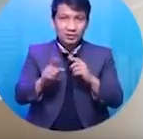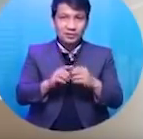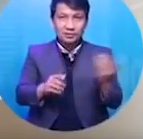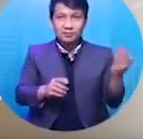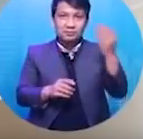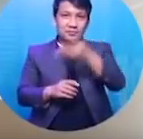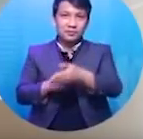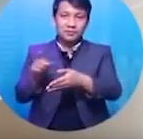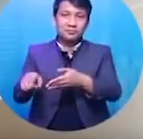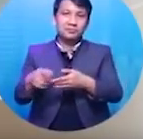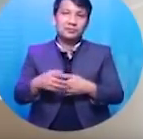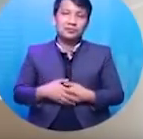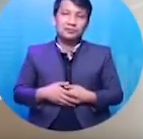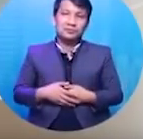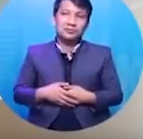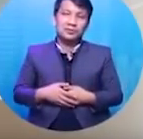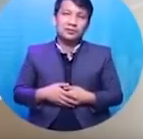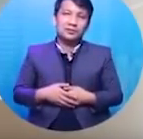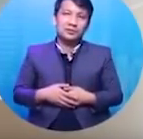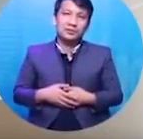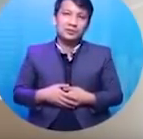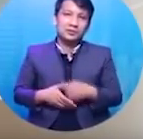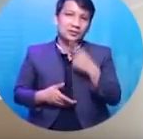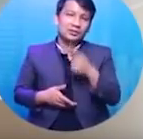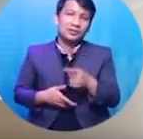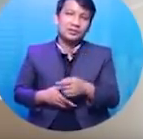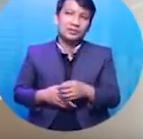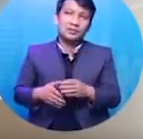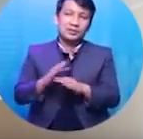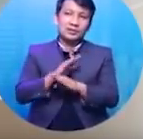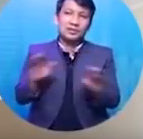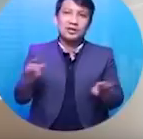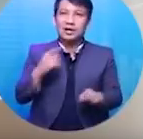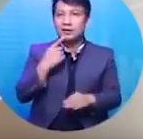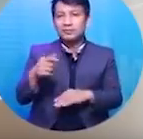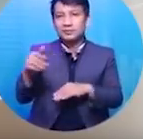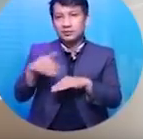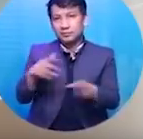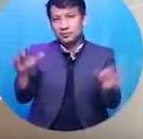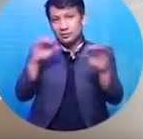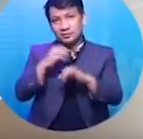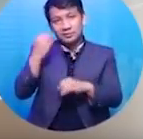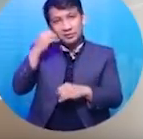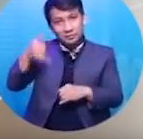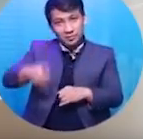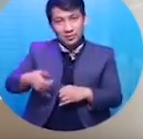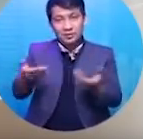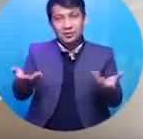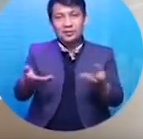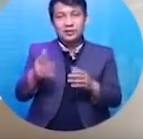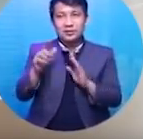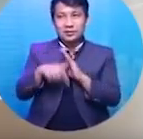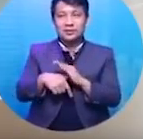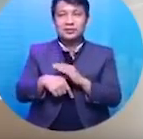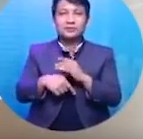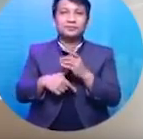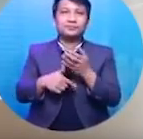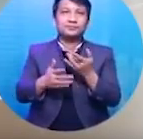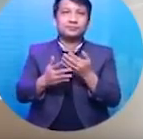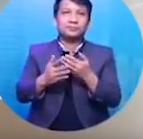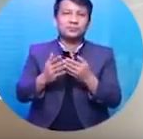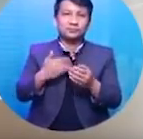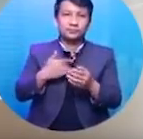sa amin niya, ma'am, doon naman po mura na mura. Hindi, ma'am, ganito, ma'am, pagkatapos nito, pagkababa nitong telepono mo, kami